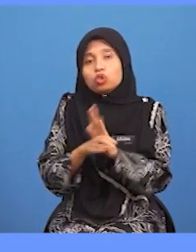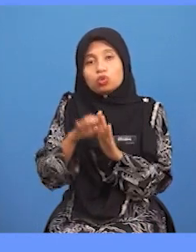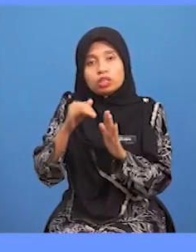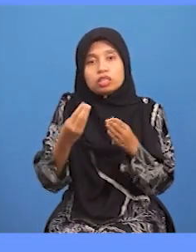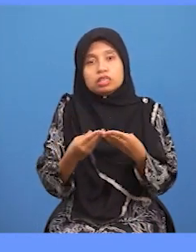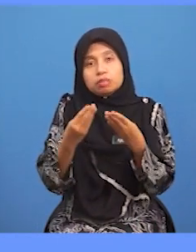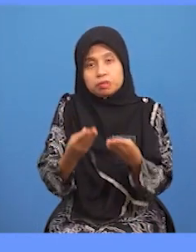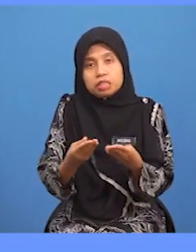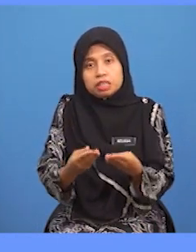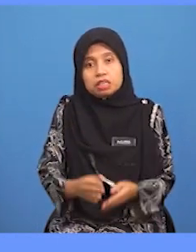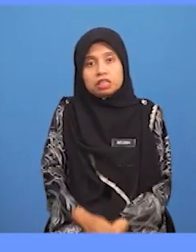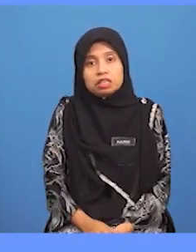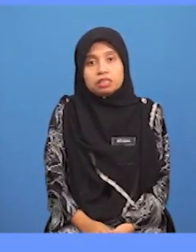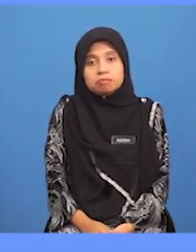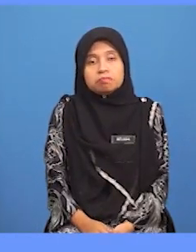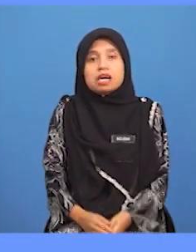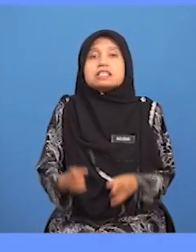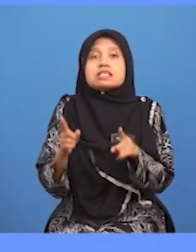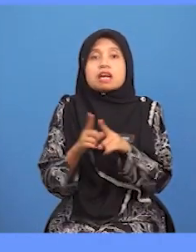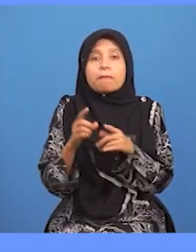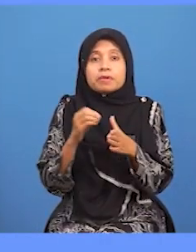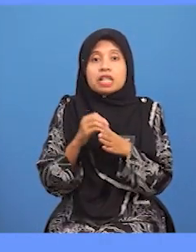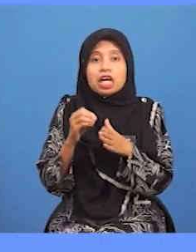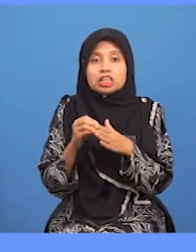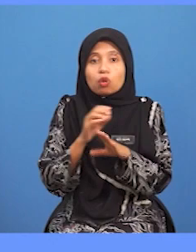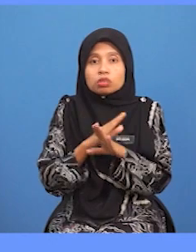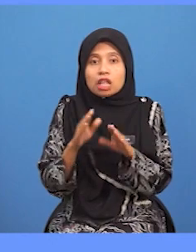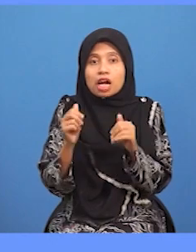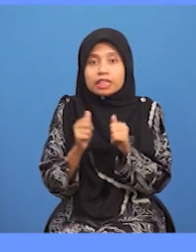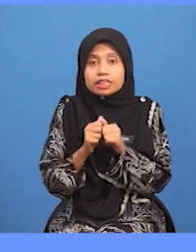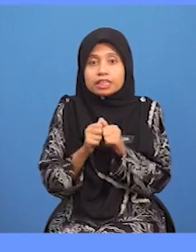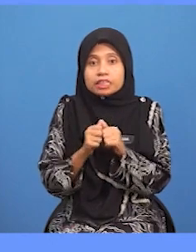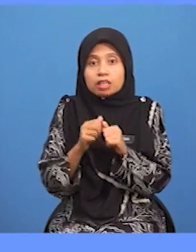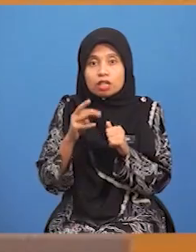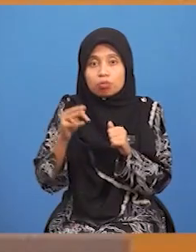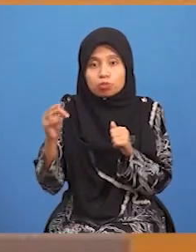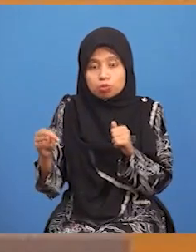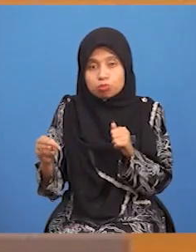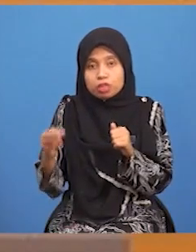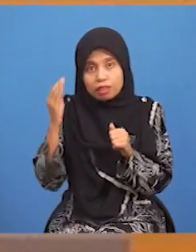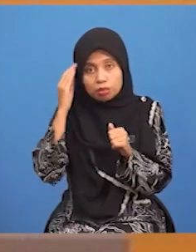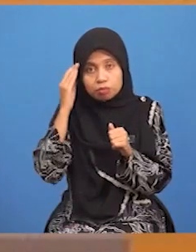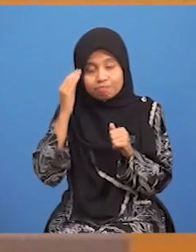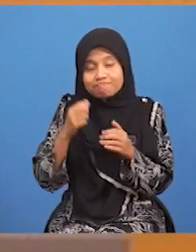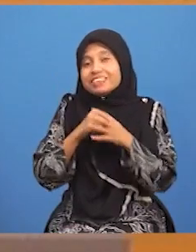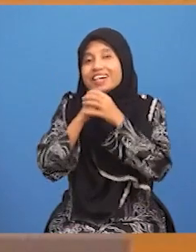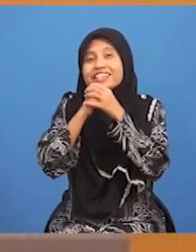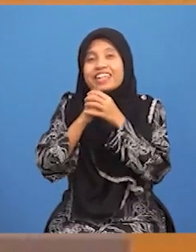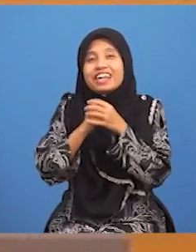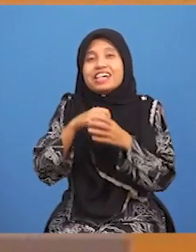yang diberikan. Sama atau tidak dengan jawapan yang murid-murid sediakan? Tahniah